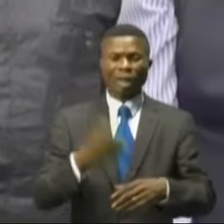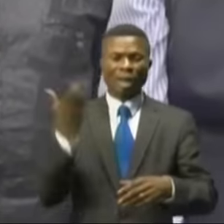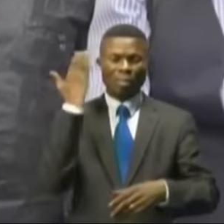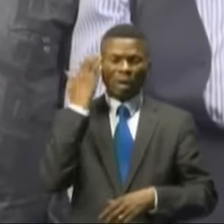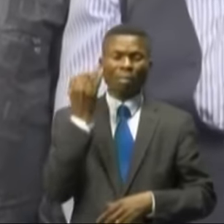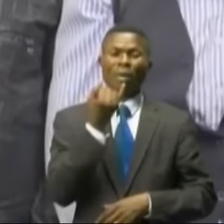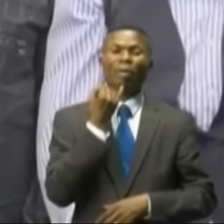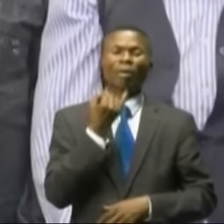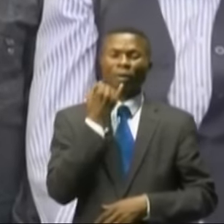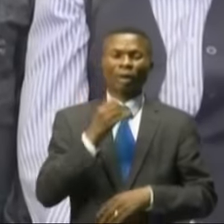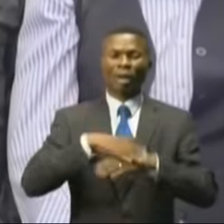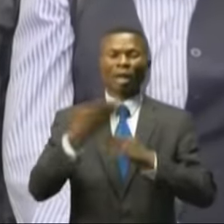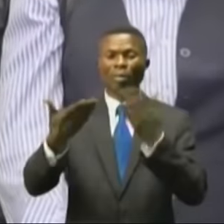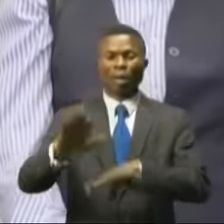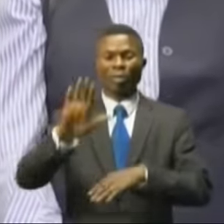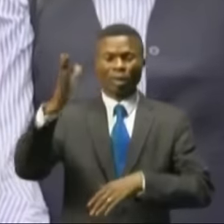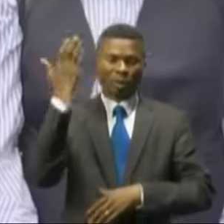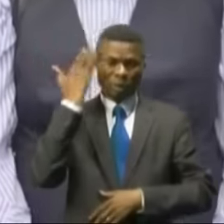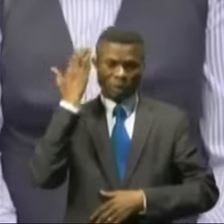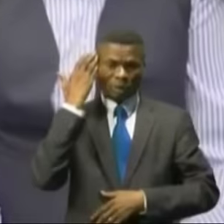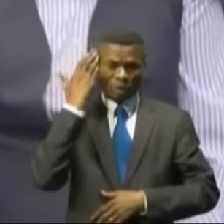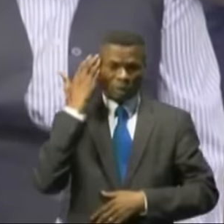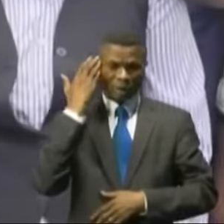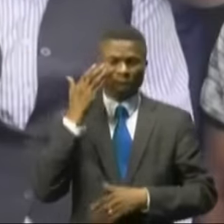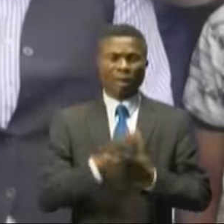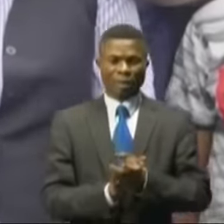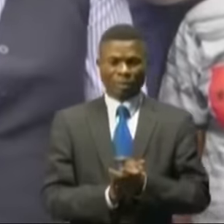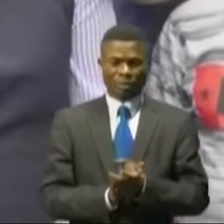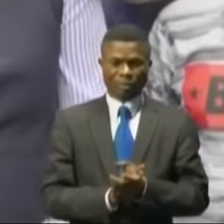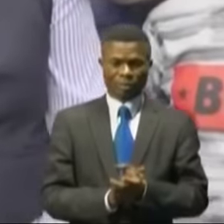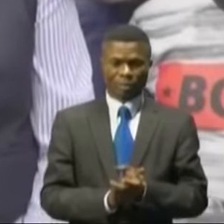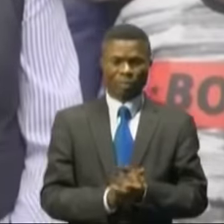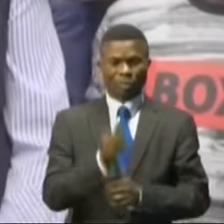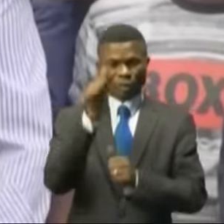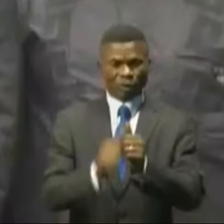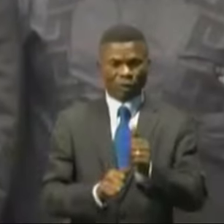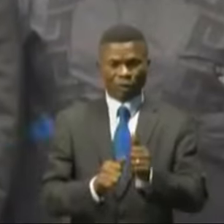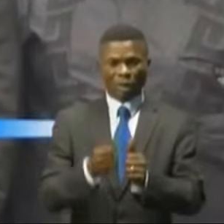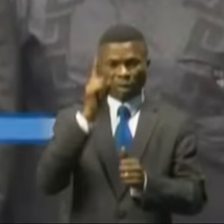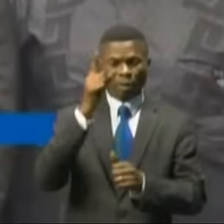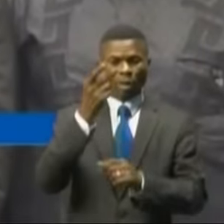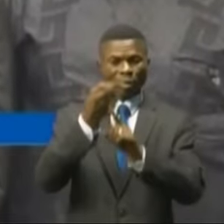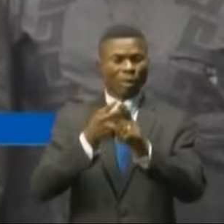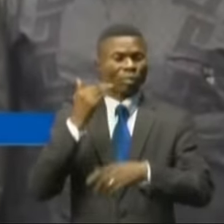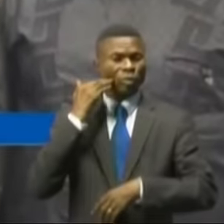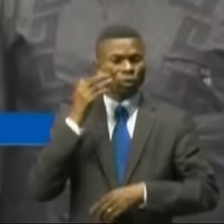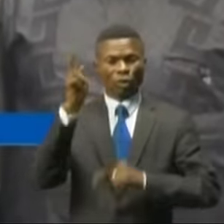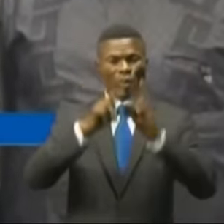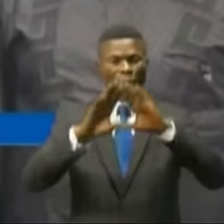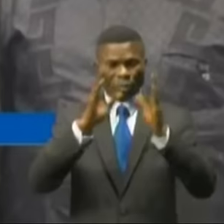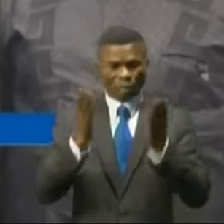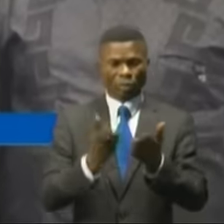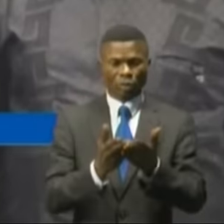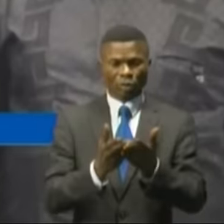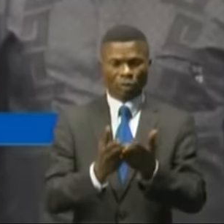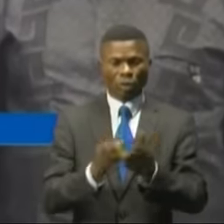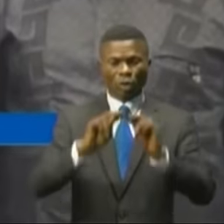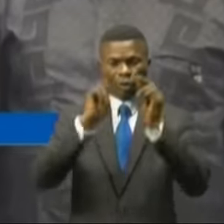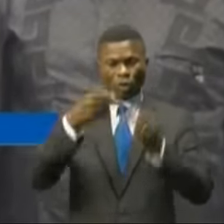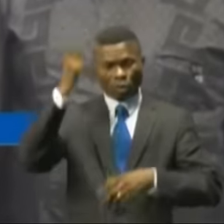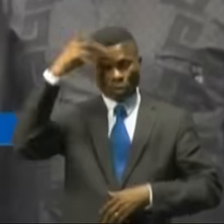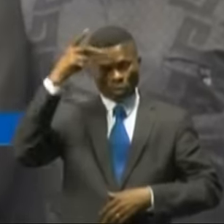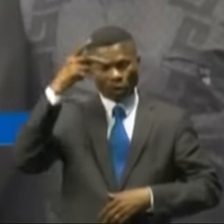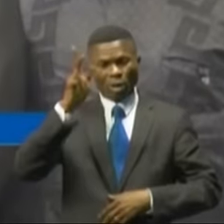Gizenga, après la mort de son père, Antoine Gizenga. C'est chaque 1er juin, les militantes et militants du Parti